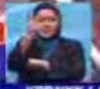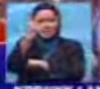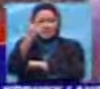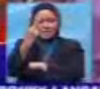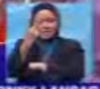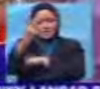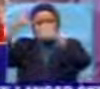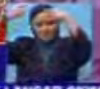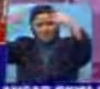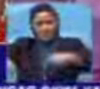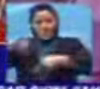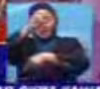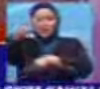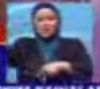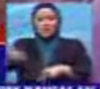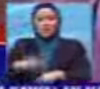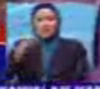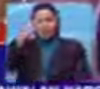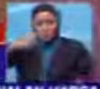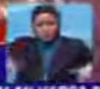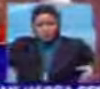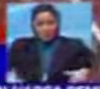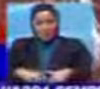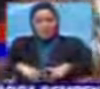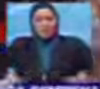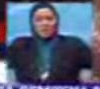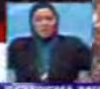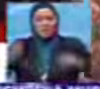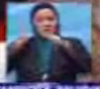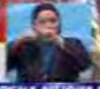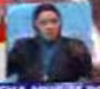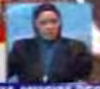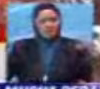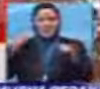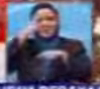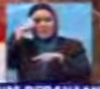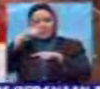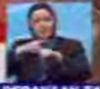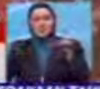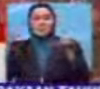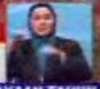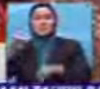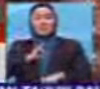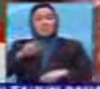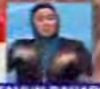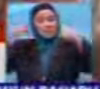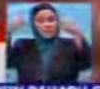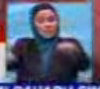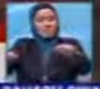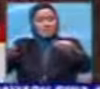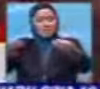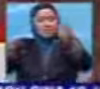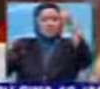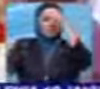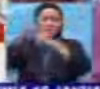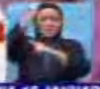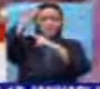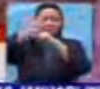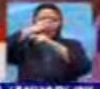berbeza dalam berat badan berbeza. So, alhamdulillah saya tunjukkan kemenangan ini buat semua rakyat Malaysia dan semua bangsa